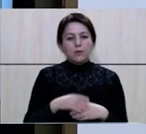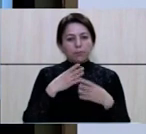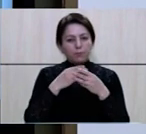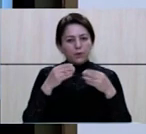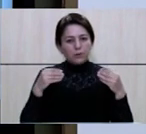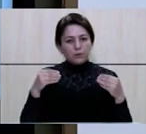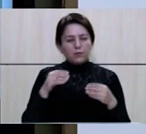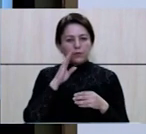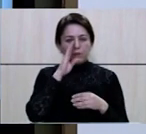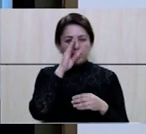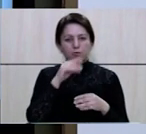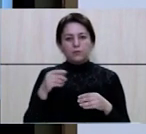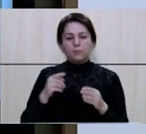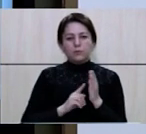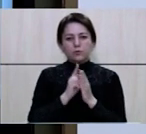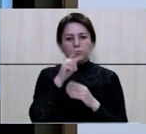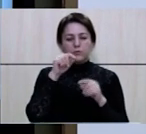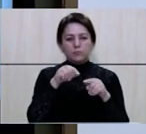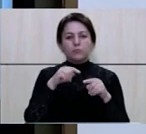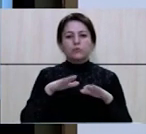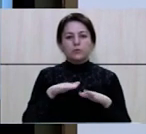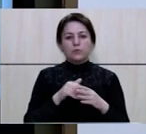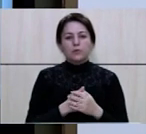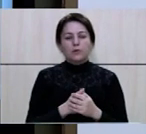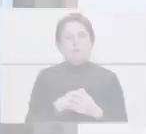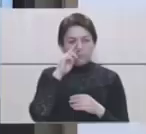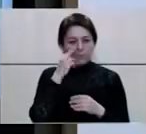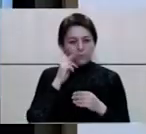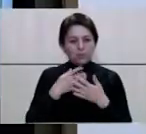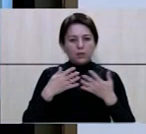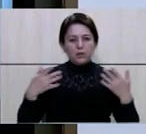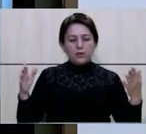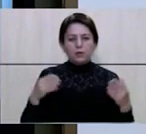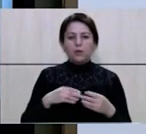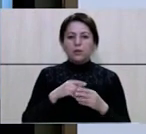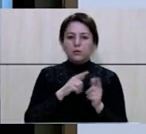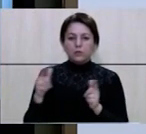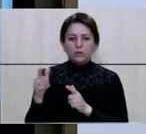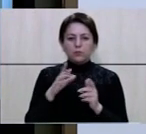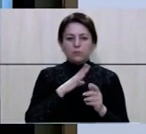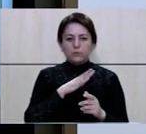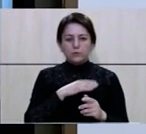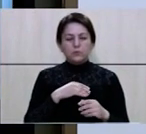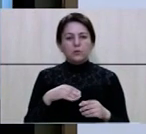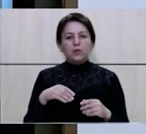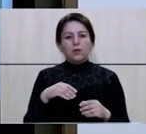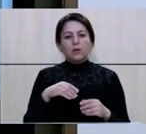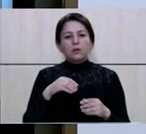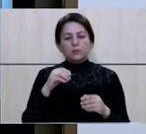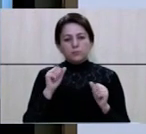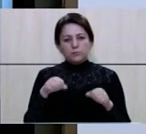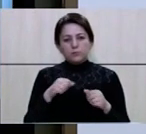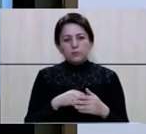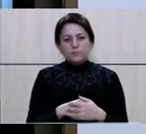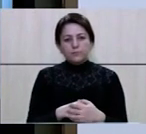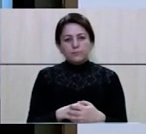Bahorning erta kelishi bu hududda ko'plab erta pishar mevalar yetishtirish uchun imkoniyat